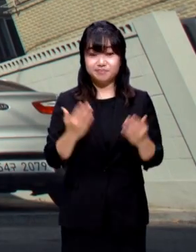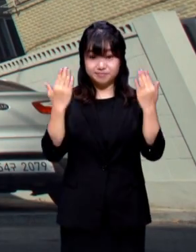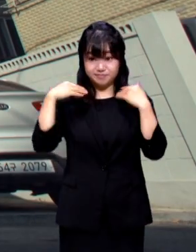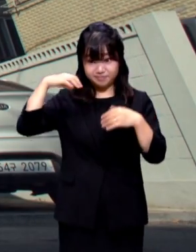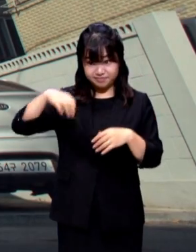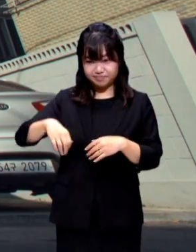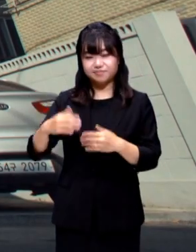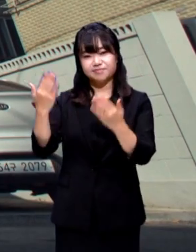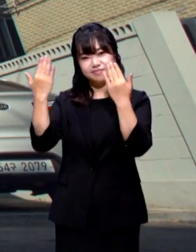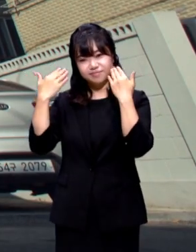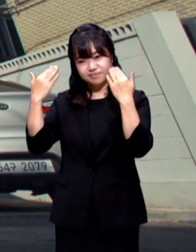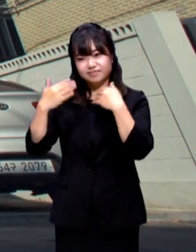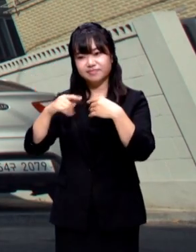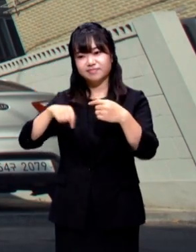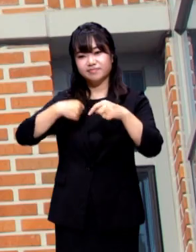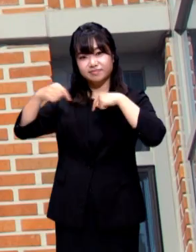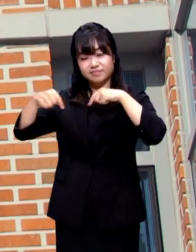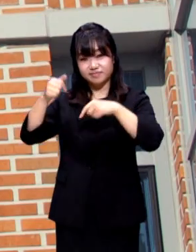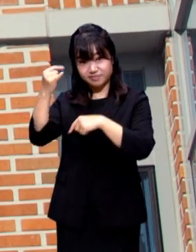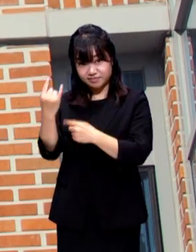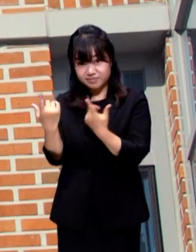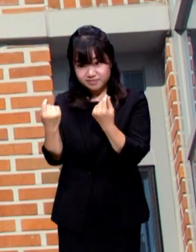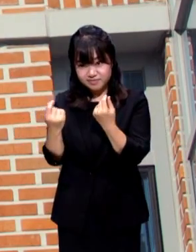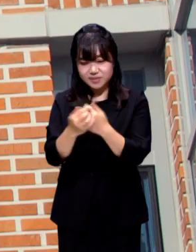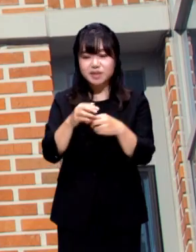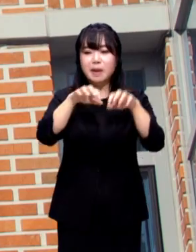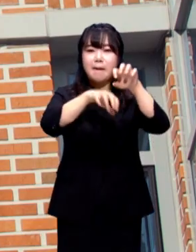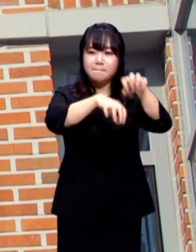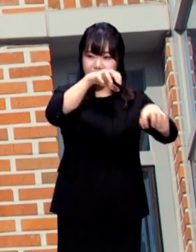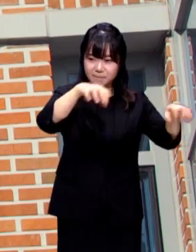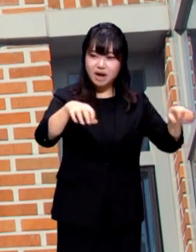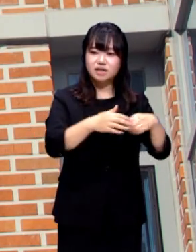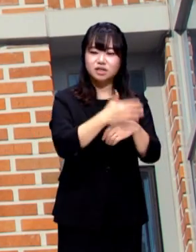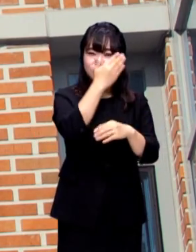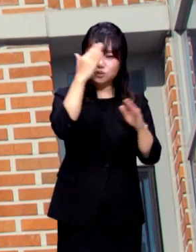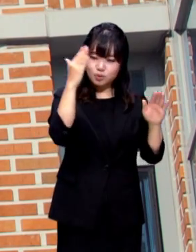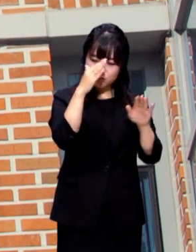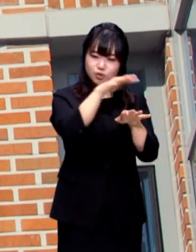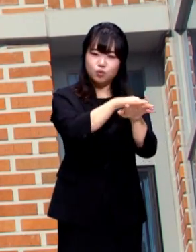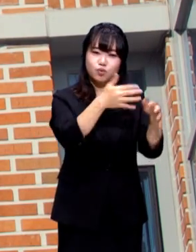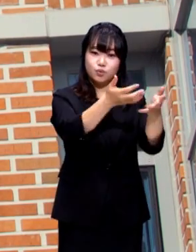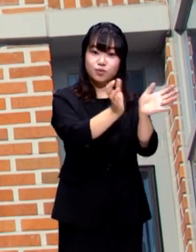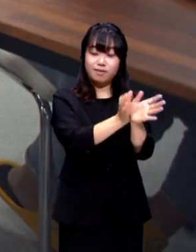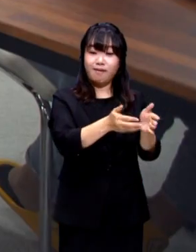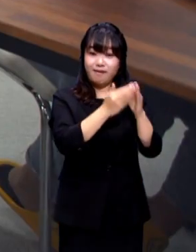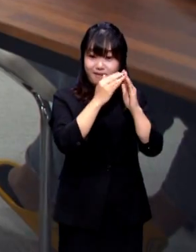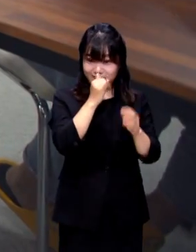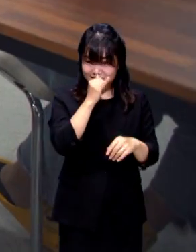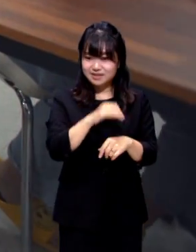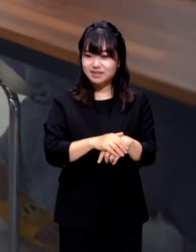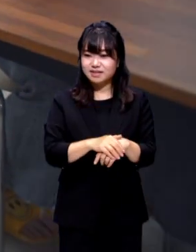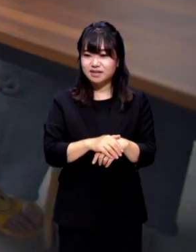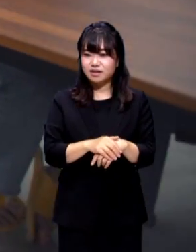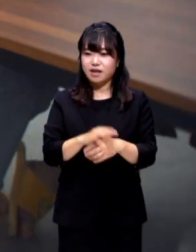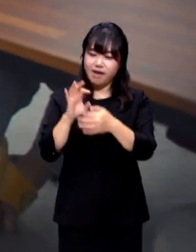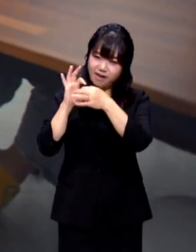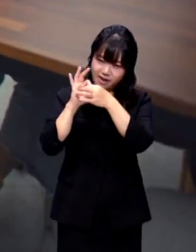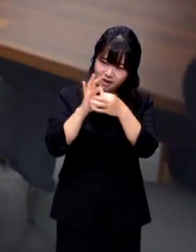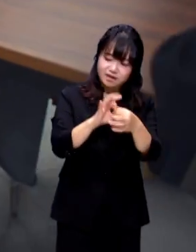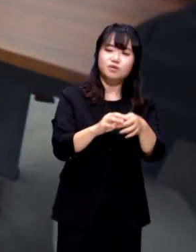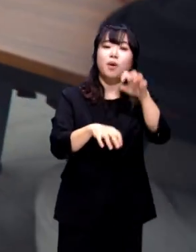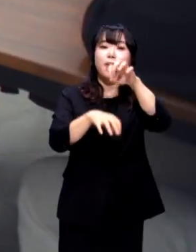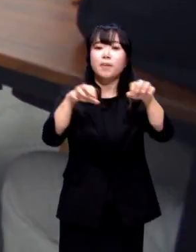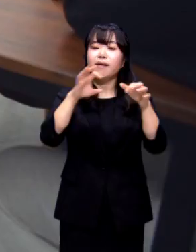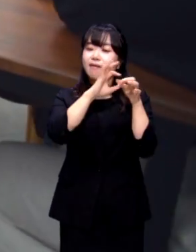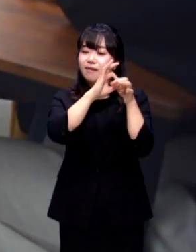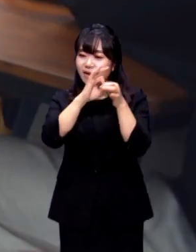학교에는 학생 자치회가 있듯이 마을에서 청소년 마을 자치회를 조직합니다. 자치활동이 단절되지 않고